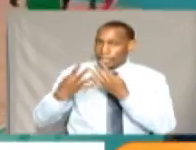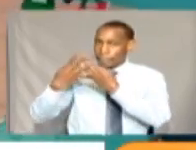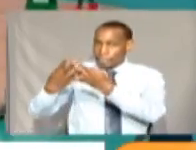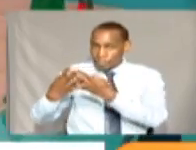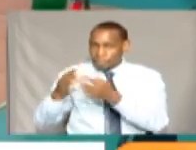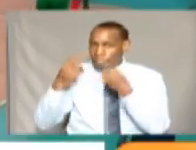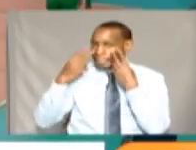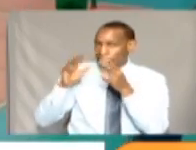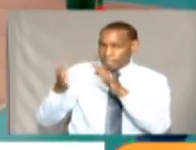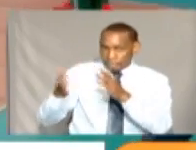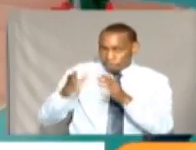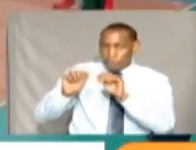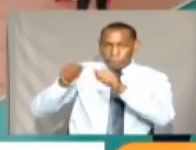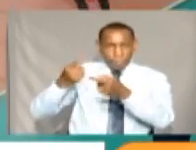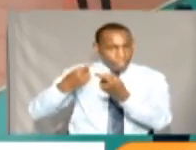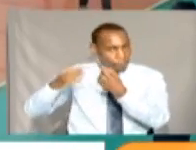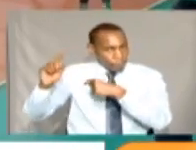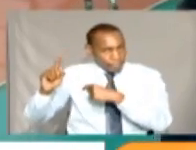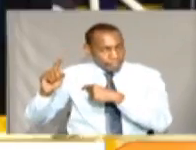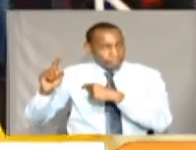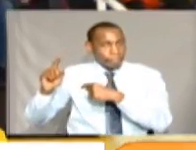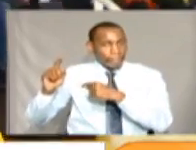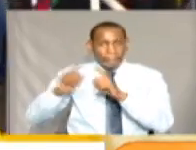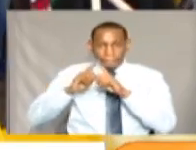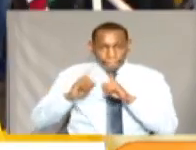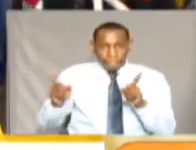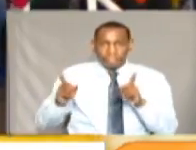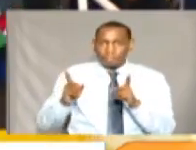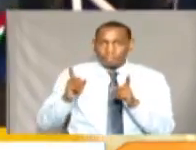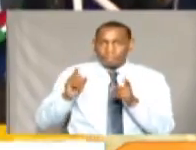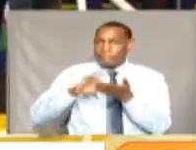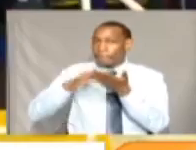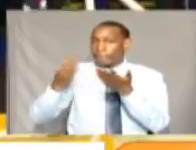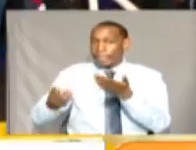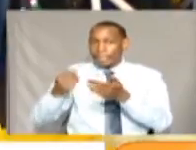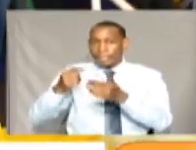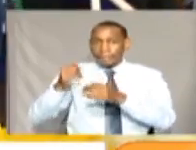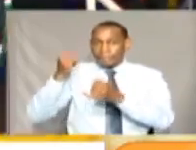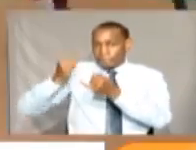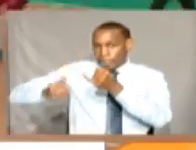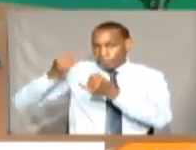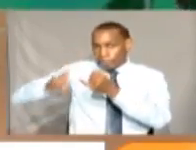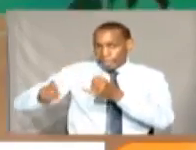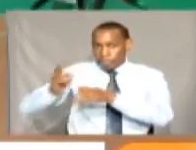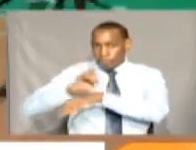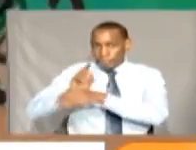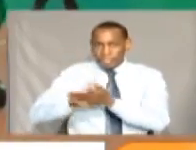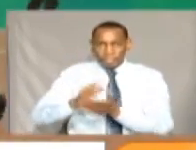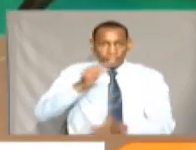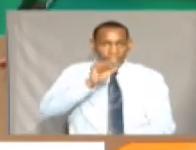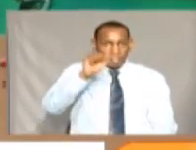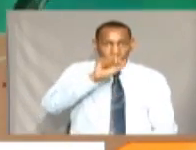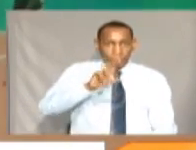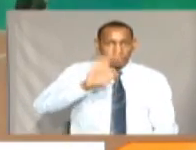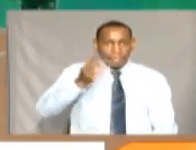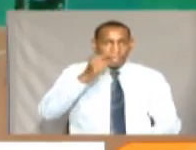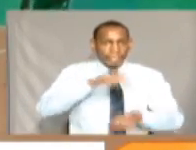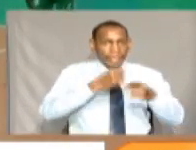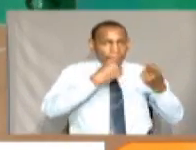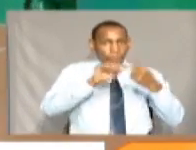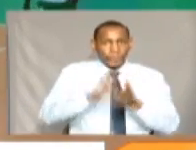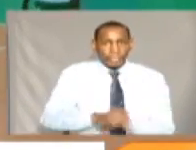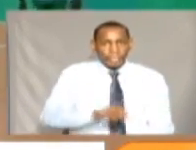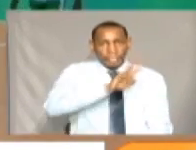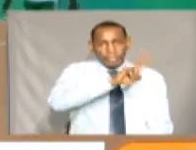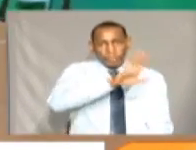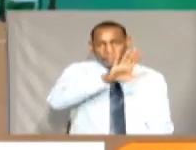walikuwa wakionekana kuelekea kunyakua ushindi, lakini maji yalizidiunga kuna kwa dakika za mwisho, GSU kwa mara ya tatu wakitoweka na ushindi wa